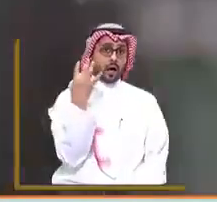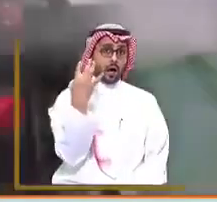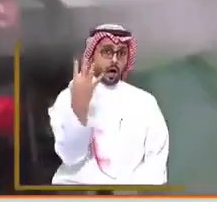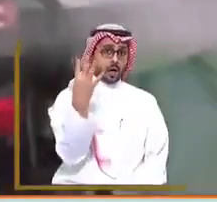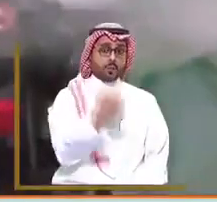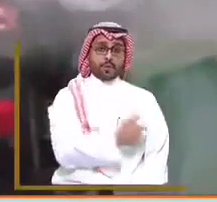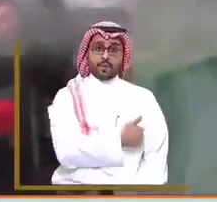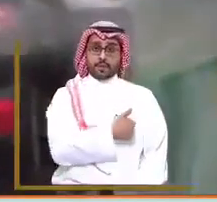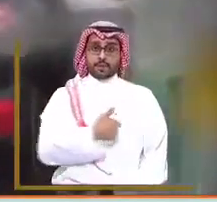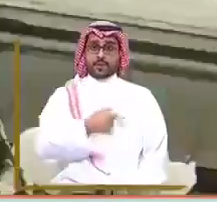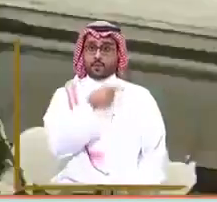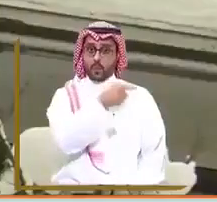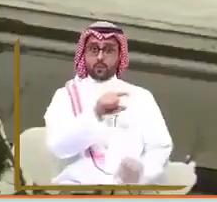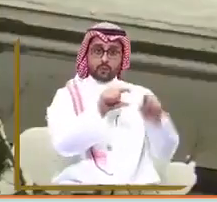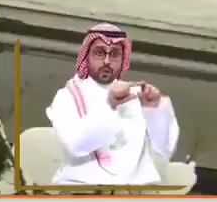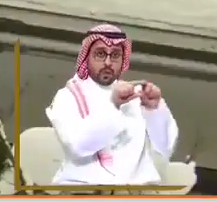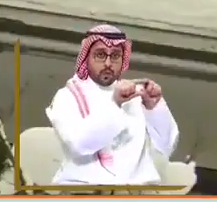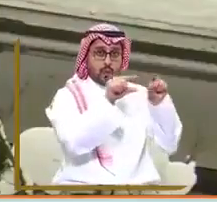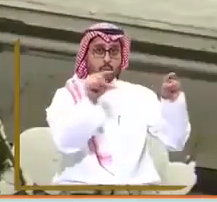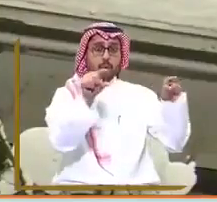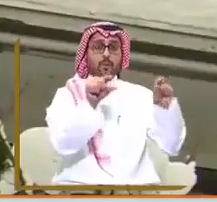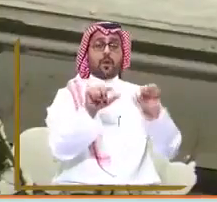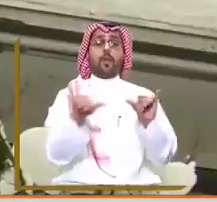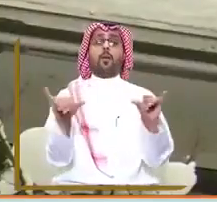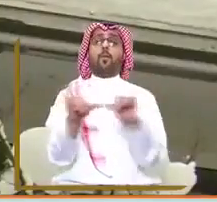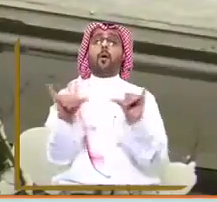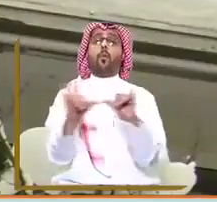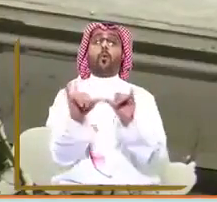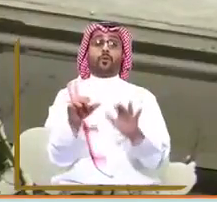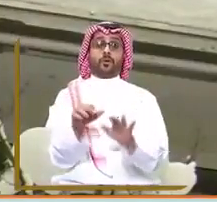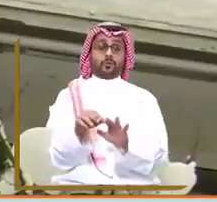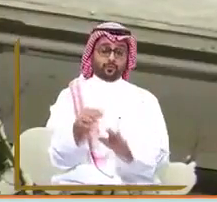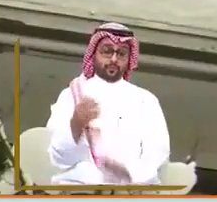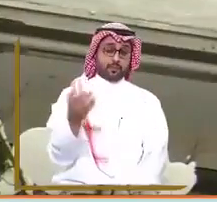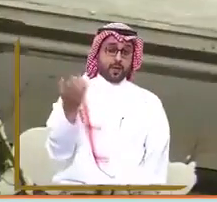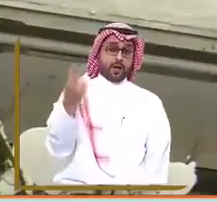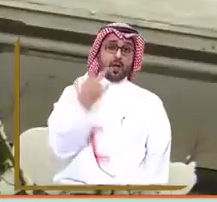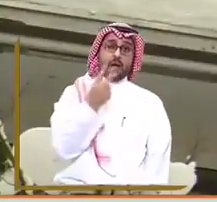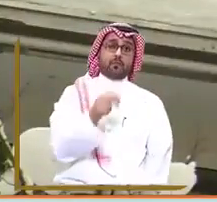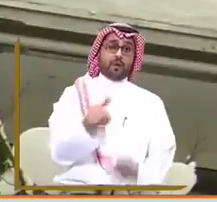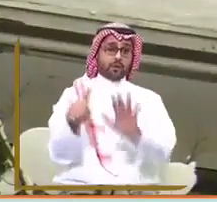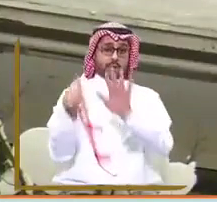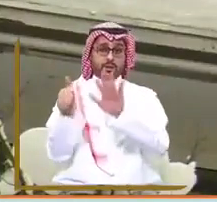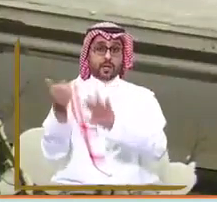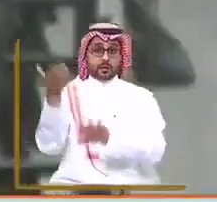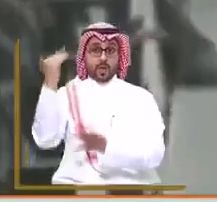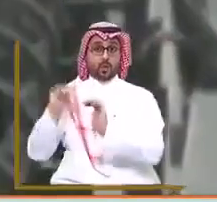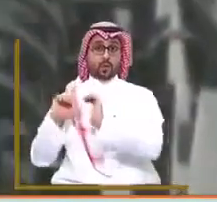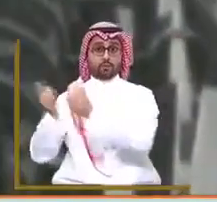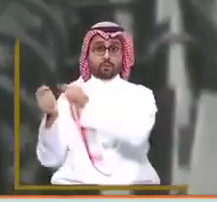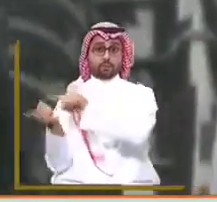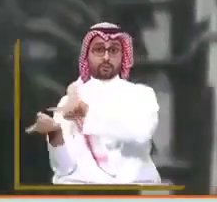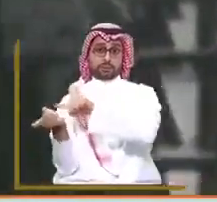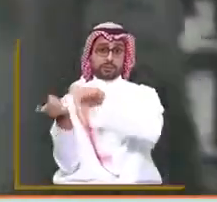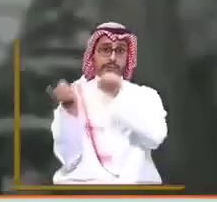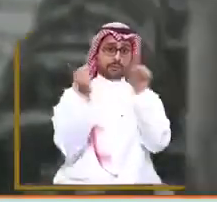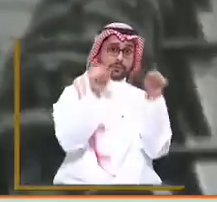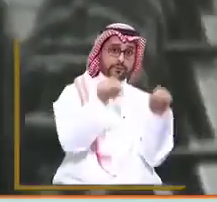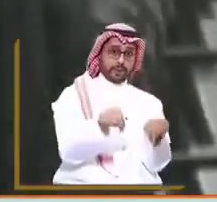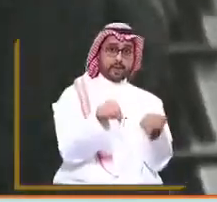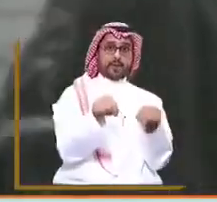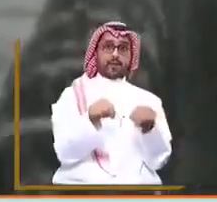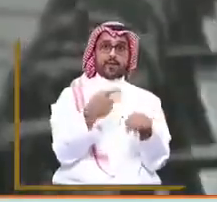تسمية أطلقها المنتدى الاقتصادي العالمي في دافوس سويسرا عام 2016 تنطلق بعد ثورات